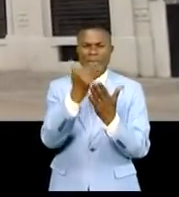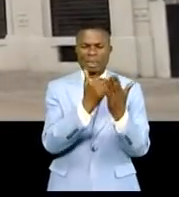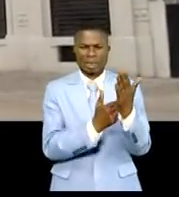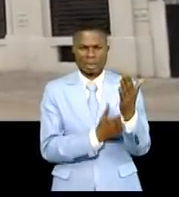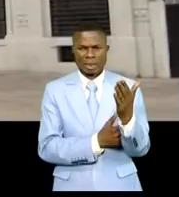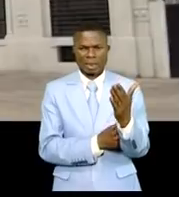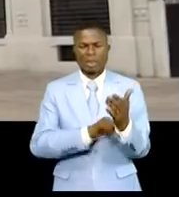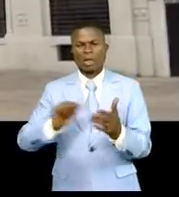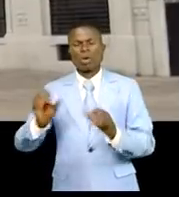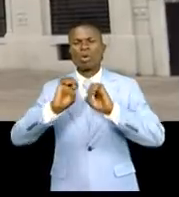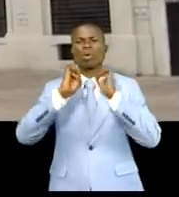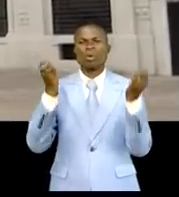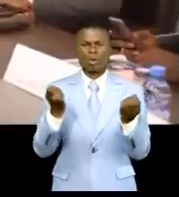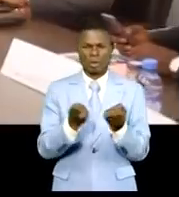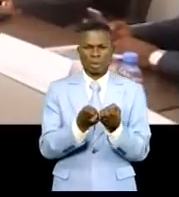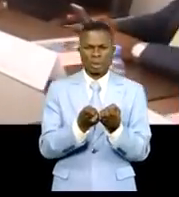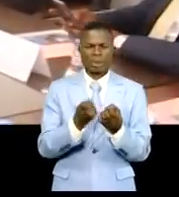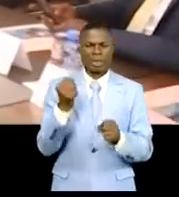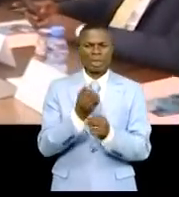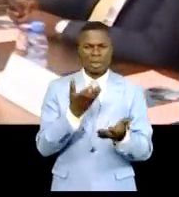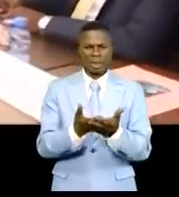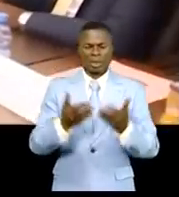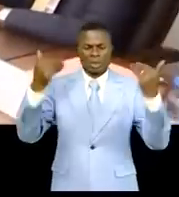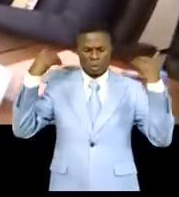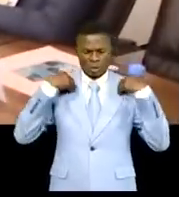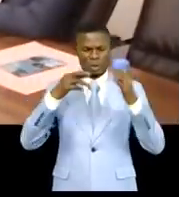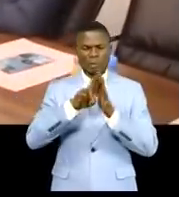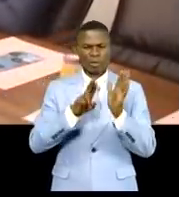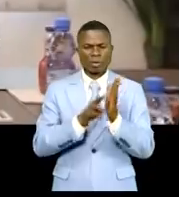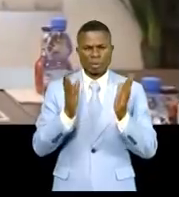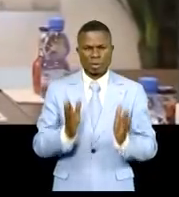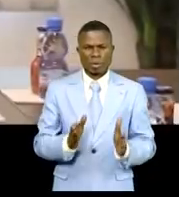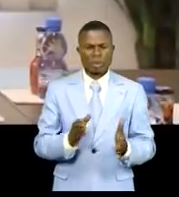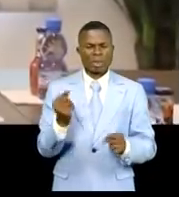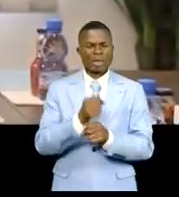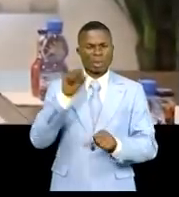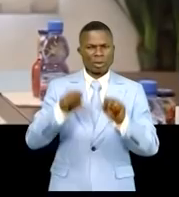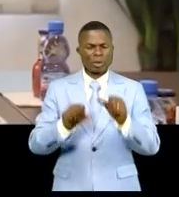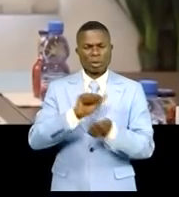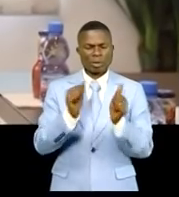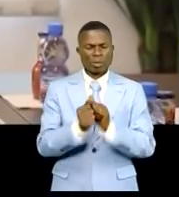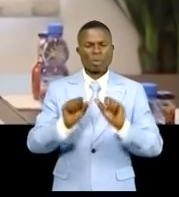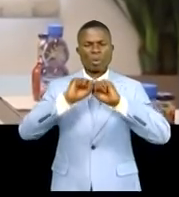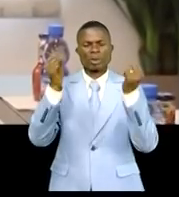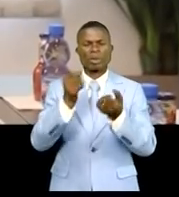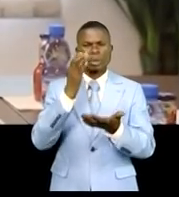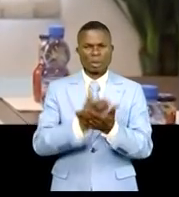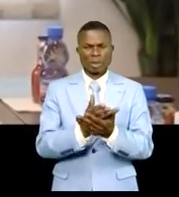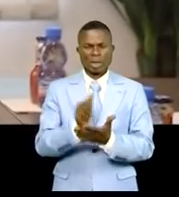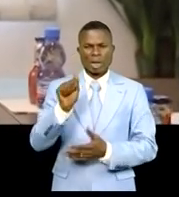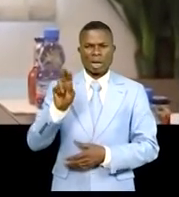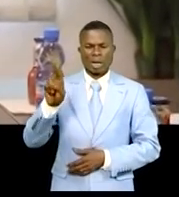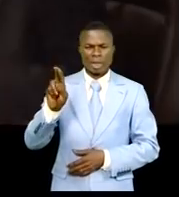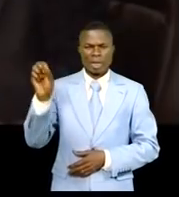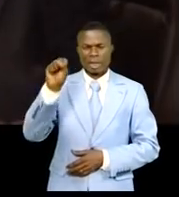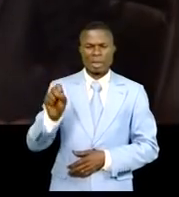certaines entreprises sous-traitantes à l'autorité de régulation de la sous-traitance dans le secteur privé, ARSP, ont